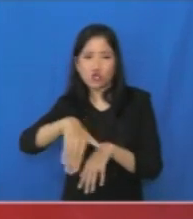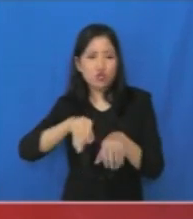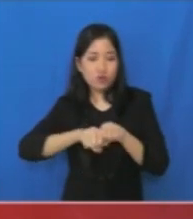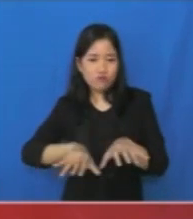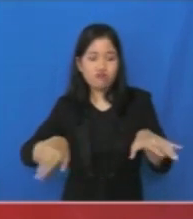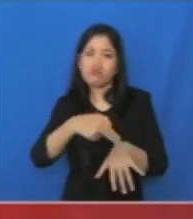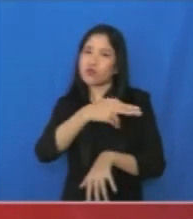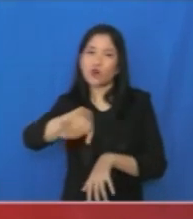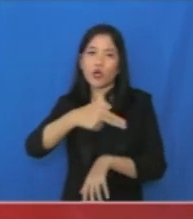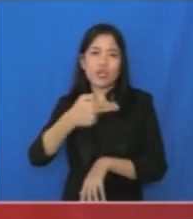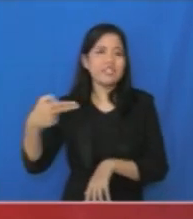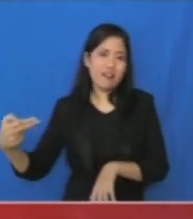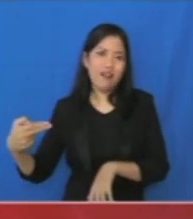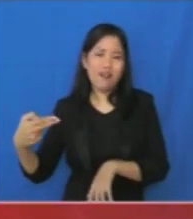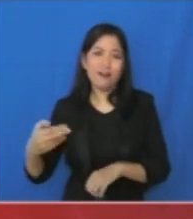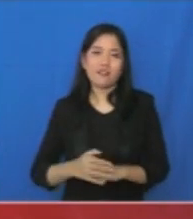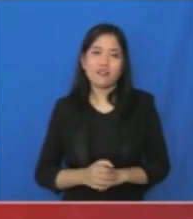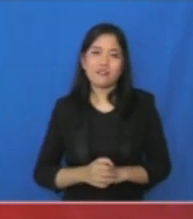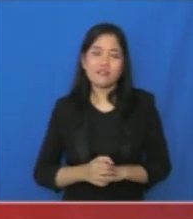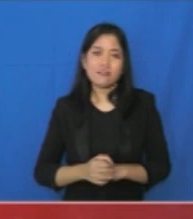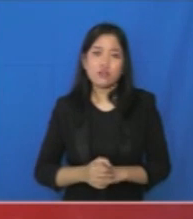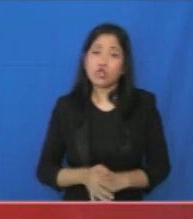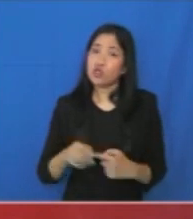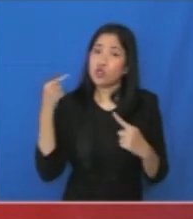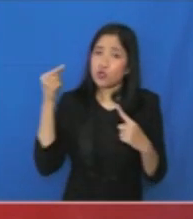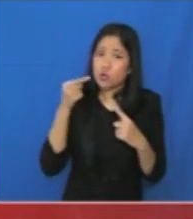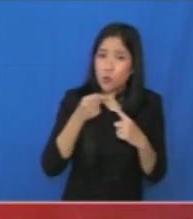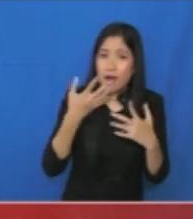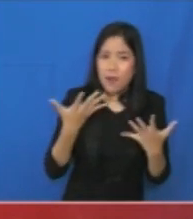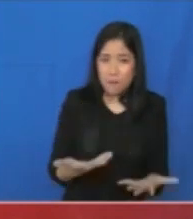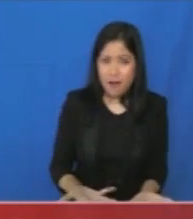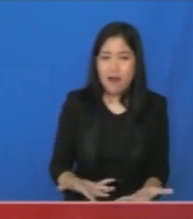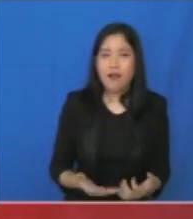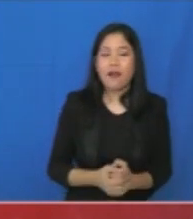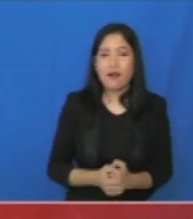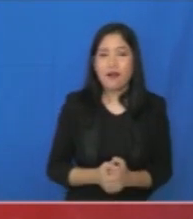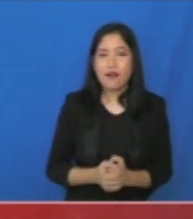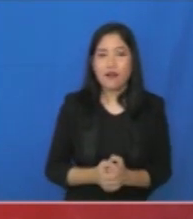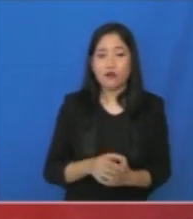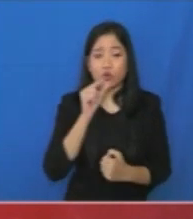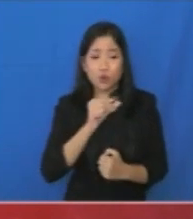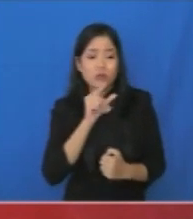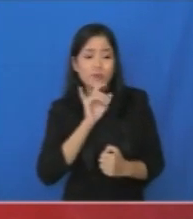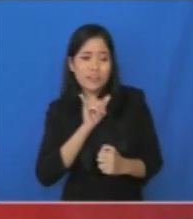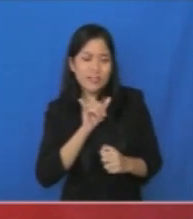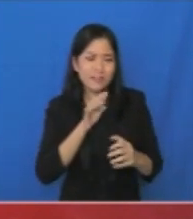Indonesia tujuannya adalah untuk melakukan penyaringan